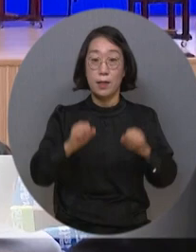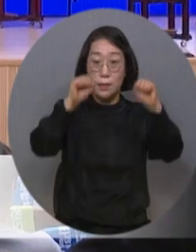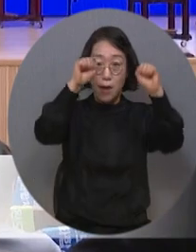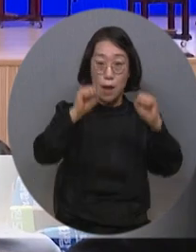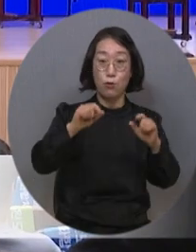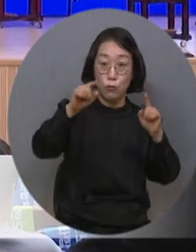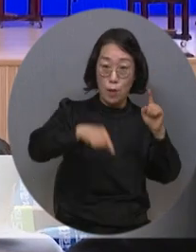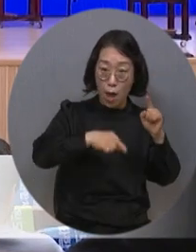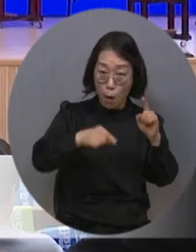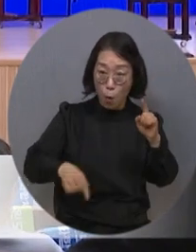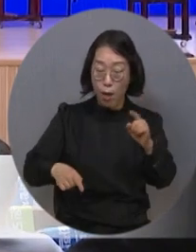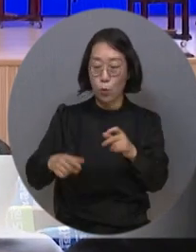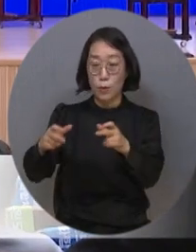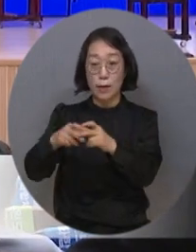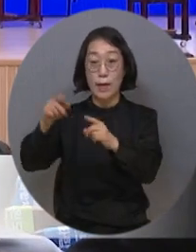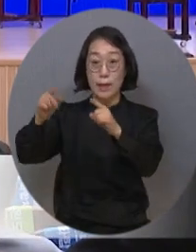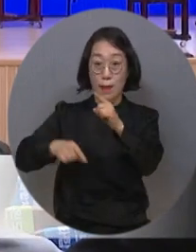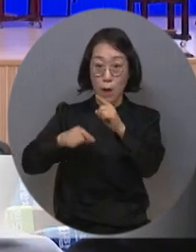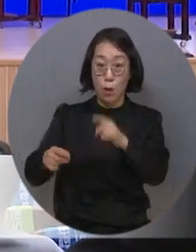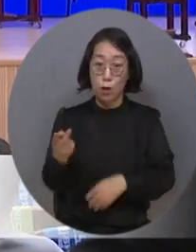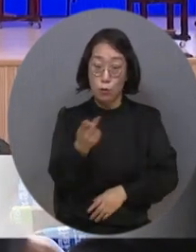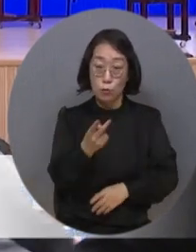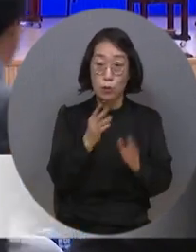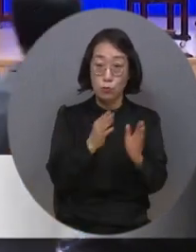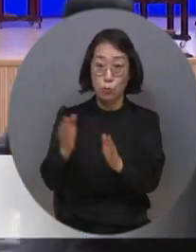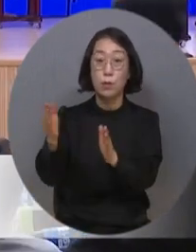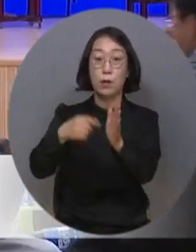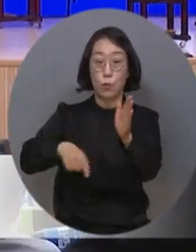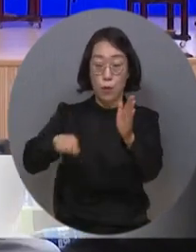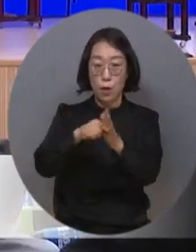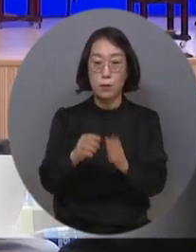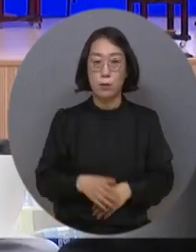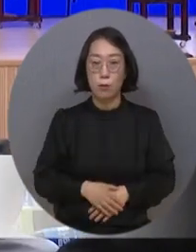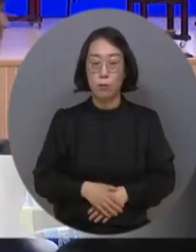전남 장애인 체전 준비를 위해서 정해진